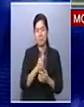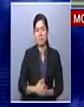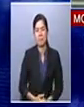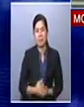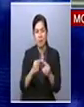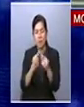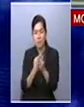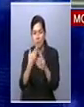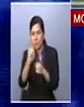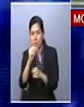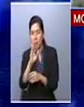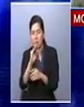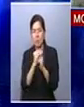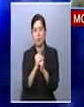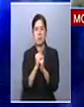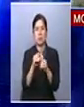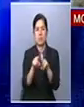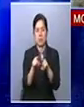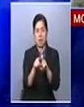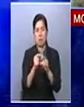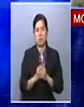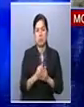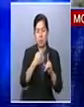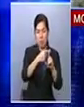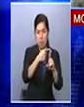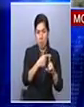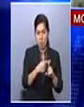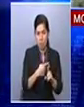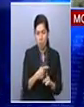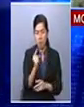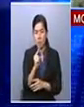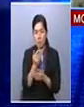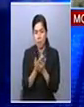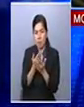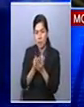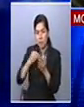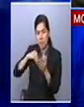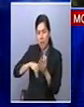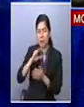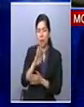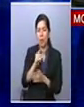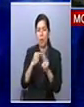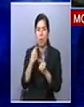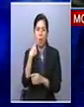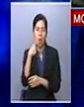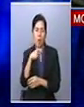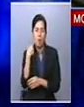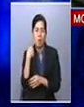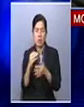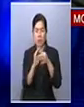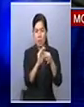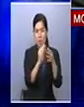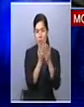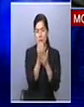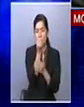าดหุ้นจีนโดยรวมด้วยนะครับเพราะปัจจัยบวกก็คือการที่กำไรของแบงค์ฮ่องกงเนี่ยส่วนใหญ่จะลิงก์กับดอกเบี้ยของส